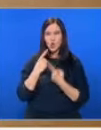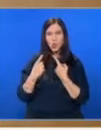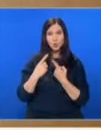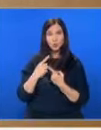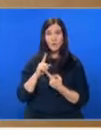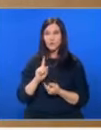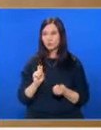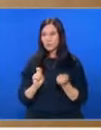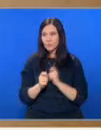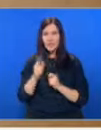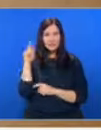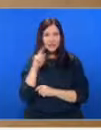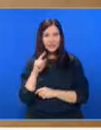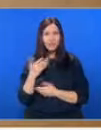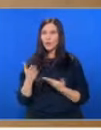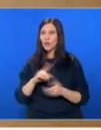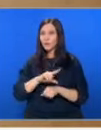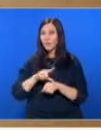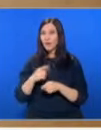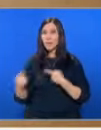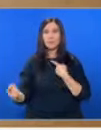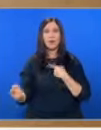се променят всеки ден, когато по време на